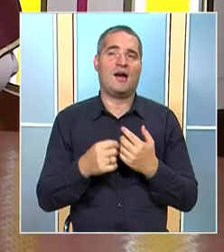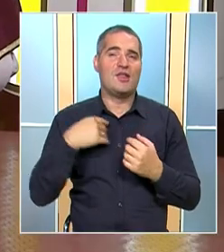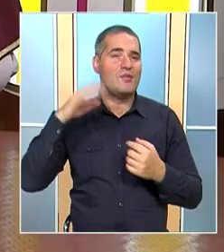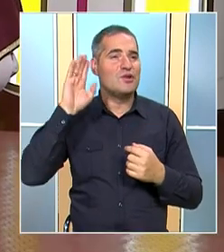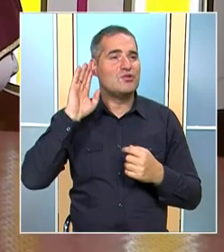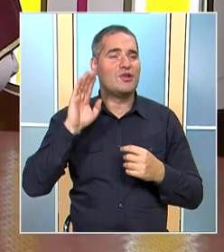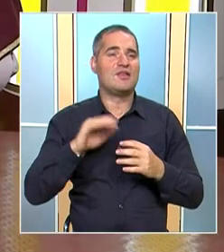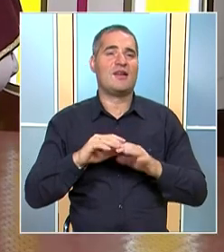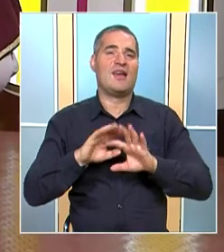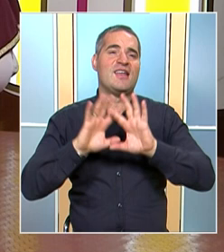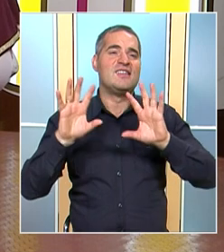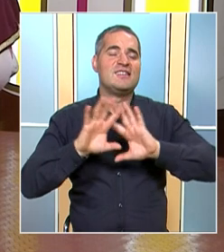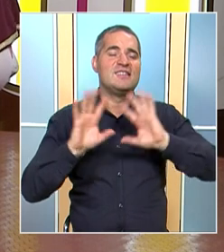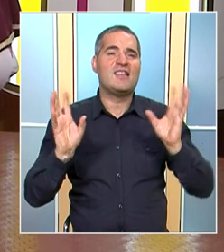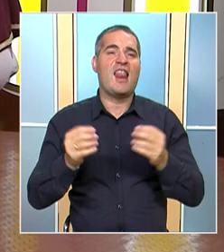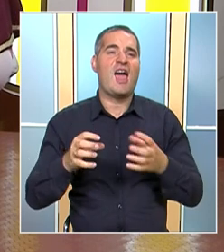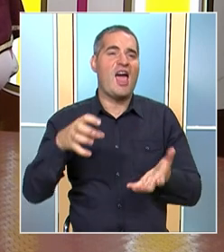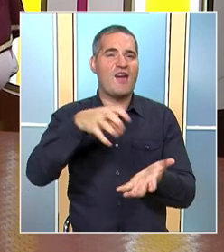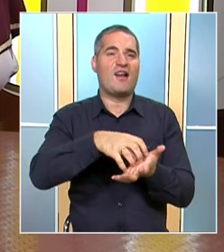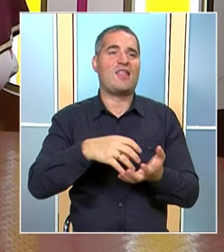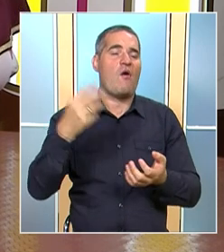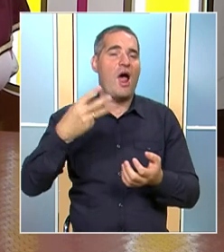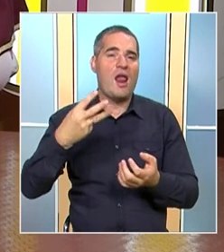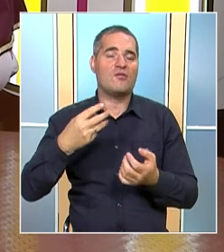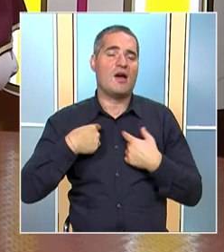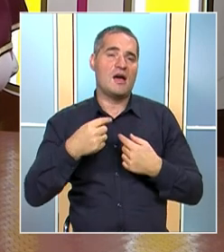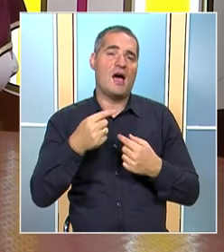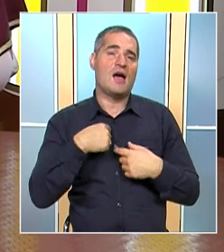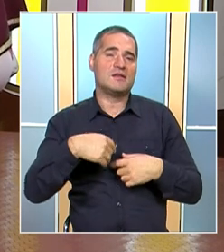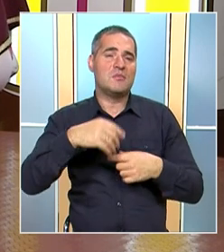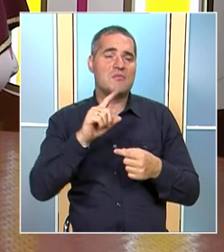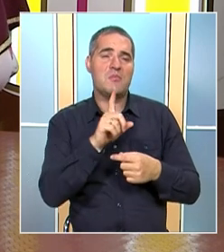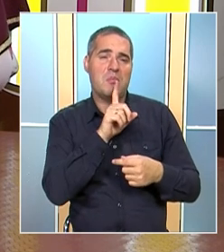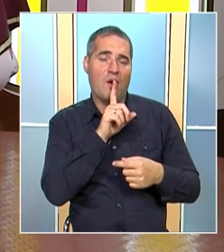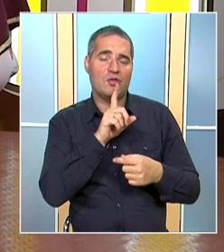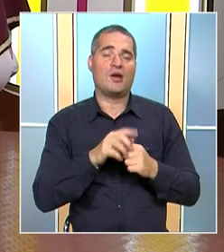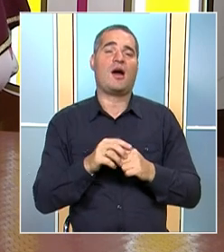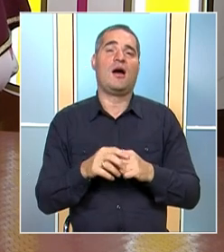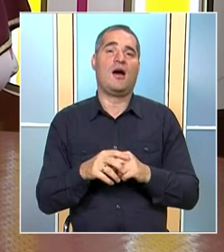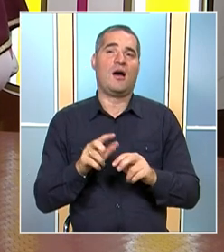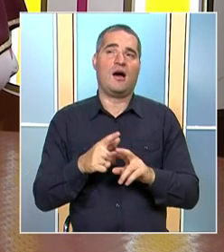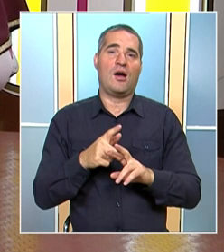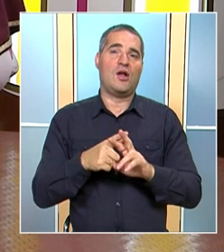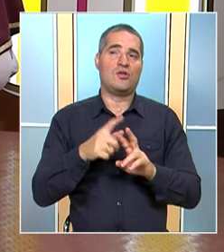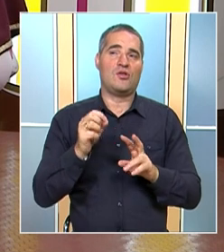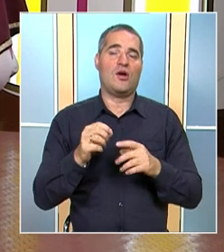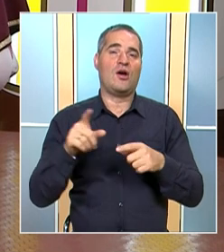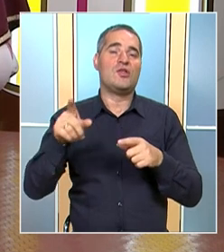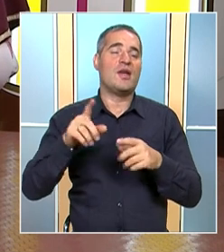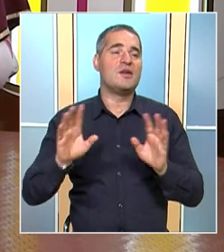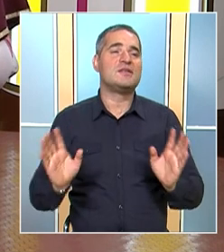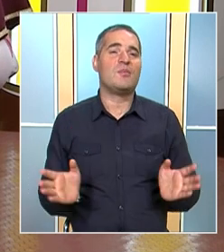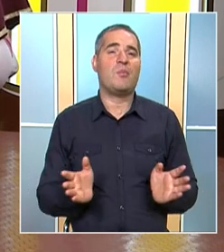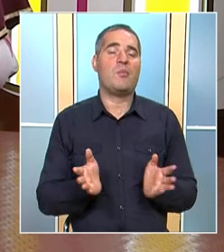чува целия квартал Еленово. Аз съм малко по-тиха, но и те почнаха